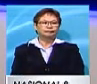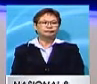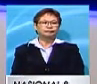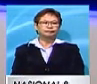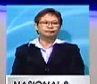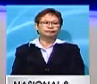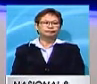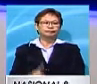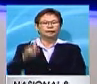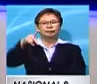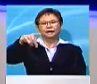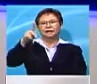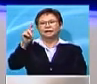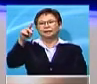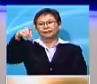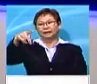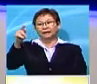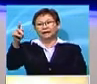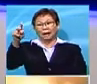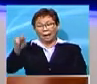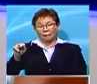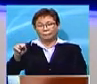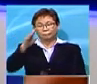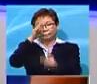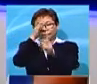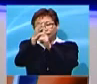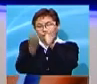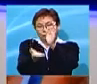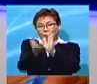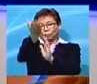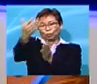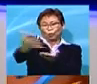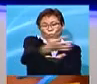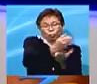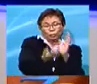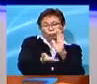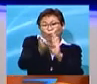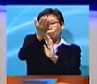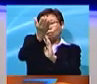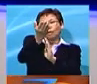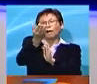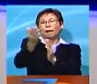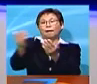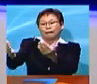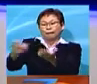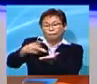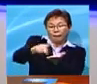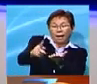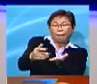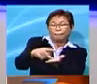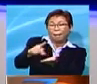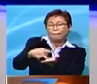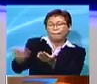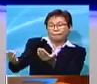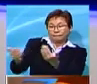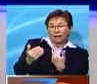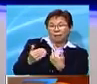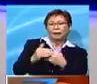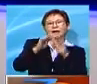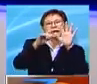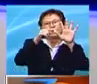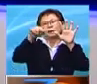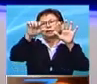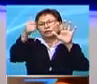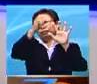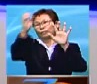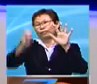Perbadanan Tabung Pendidikan Tinggi Nasional PTPTN menyiasat peningkatan kutipan bayaran balik secara bulanan antara 5 hingga